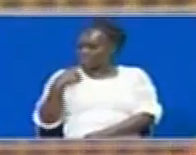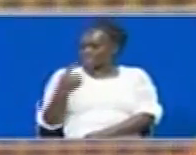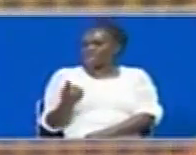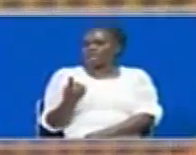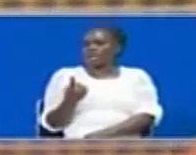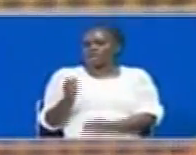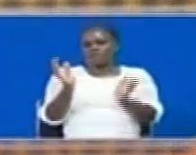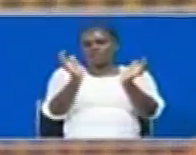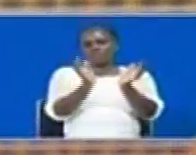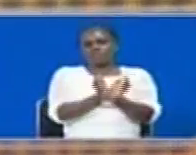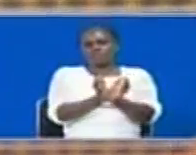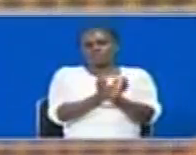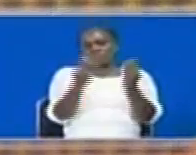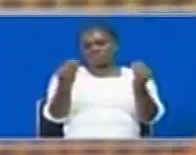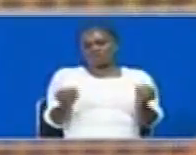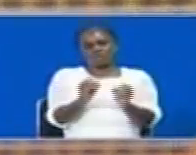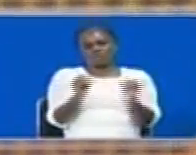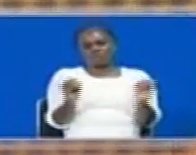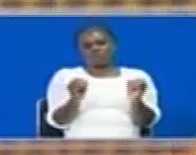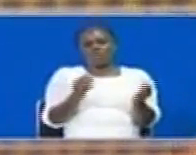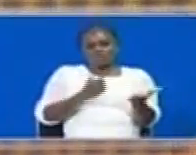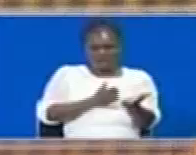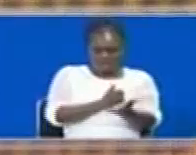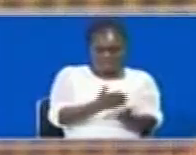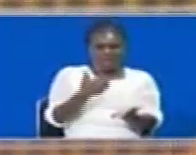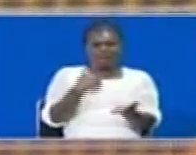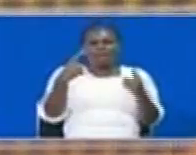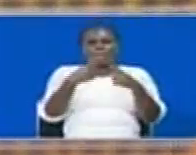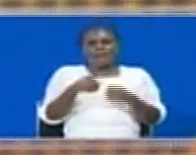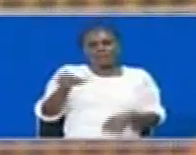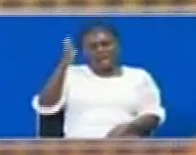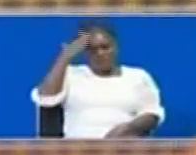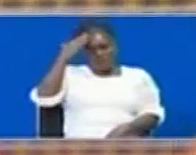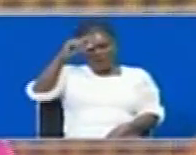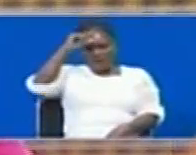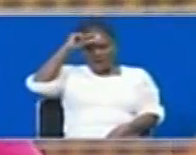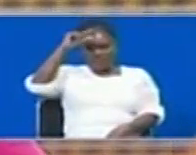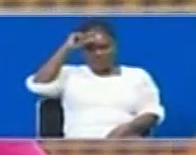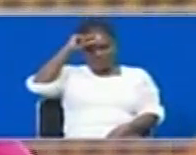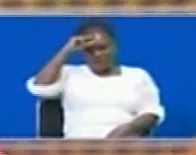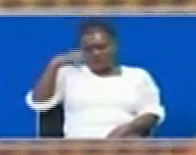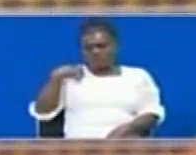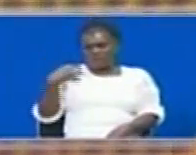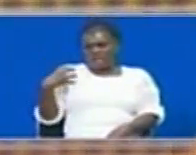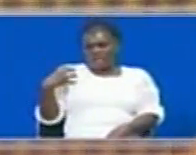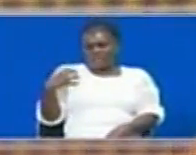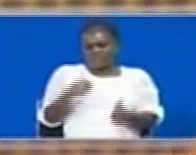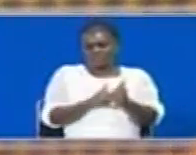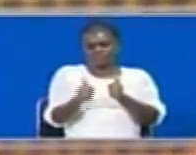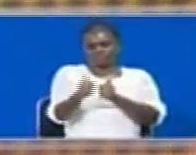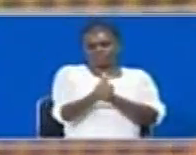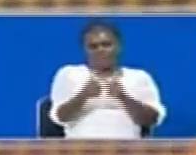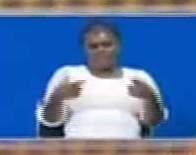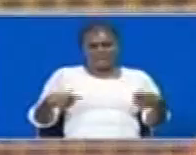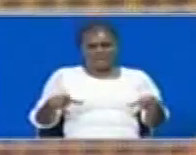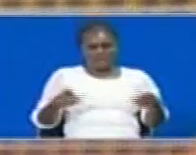anasema kufungwa kwa wakuu si suluhisho, wana haki ya kutetea wenzao, lakini wajue ni serikali ya mwenye nguvu mpishe. Hapa studio ni